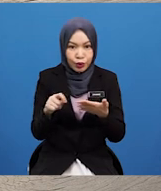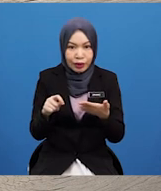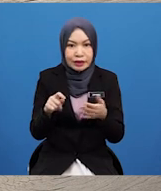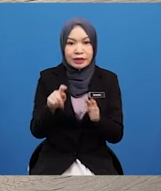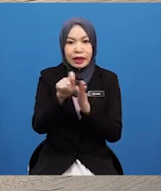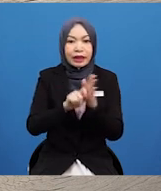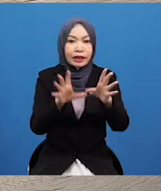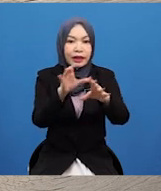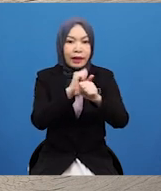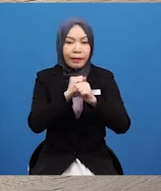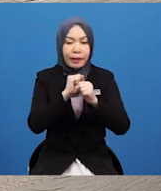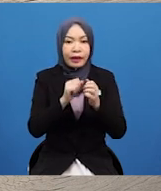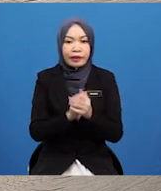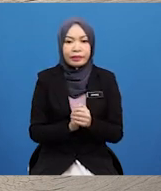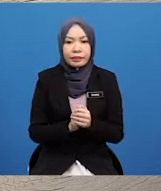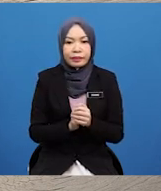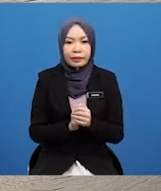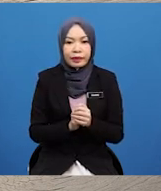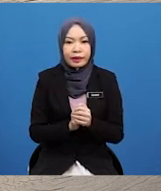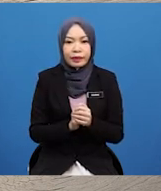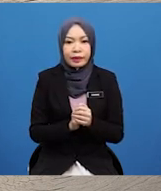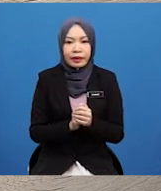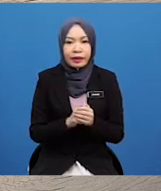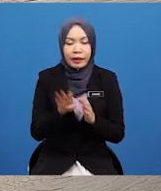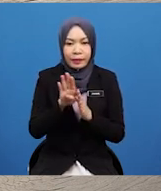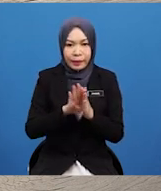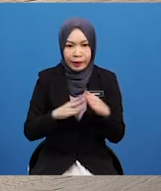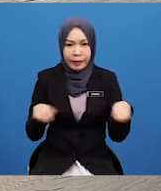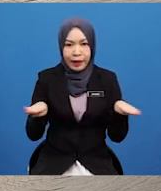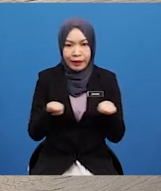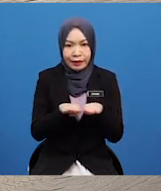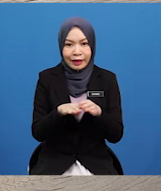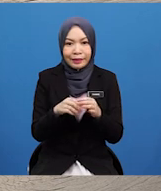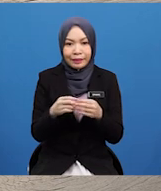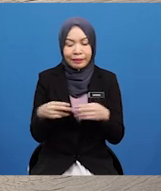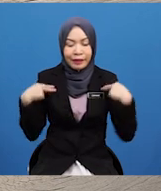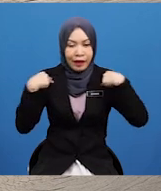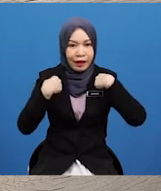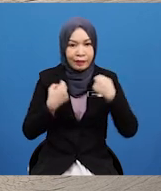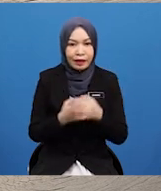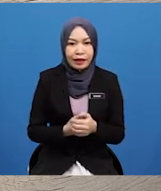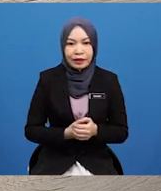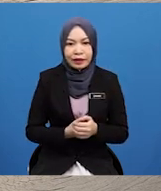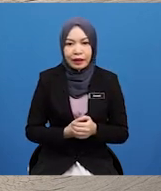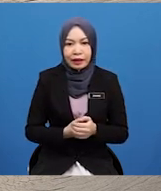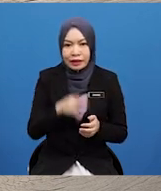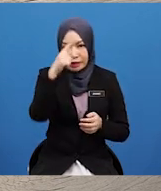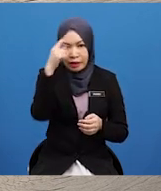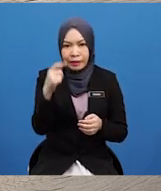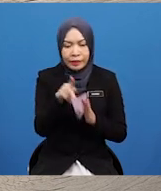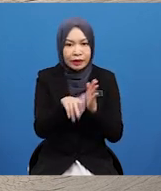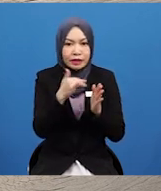Jika pelajar menulis dengan betul, satu markah diberikan untuk ruang ini. Sebab kesalahannya